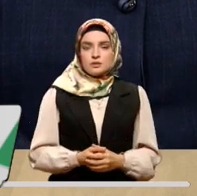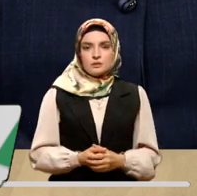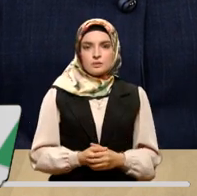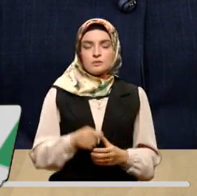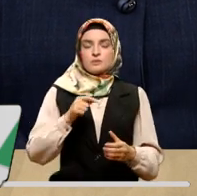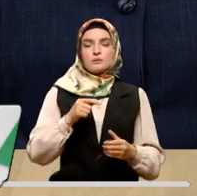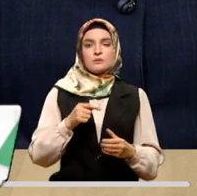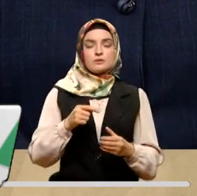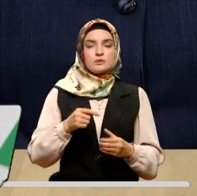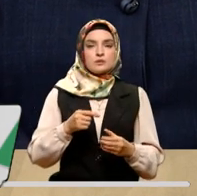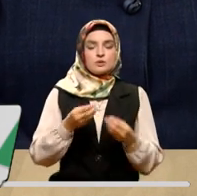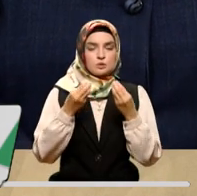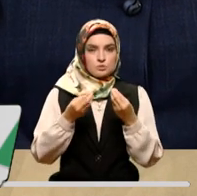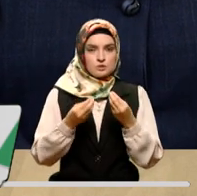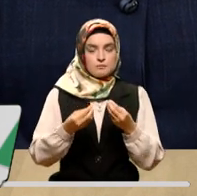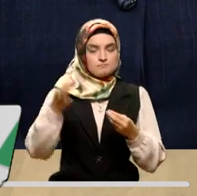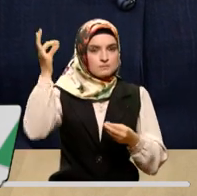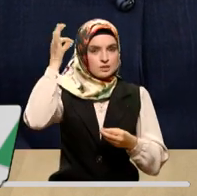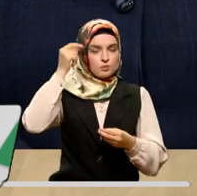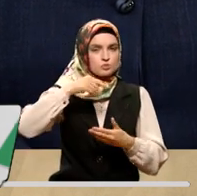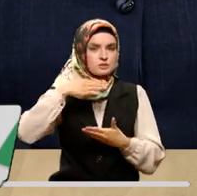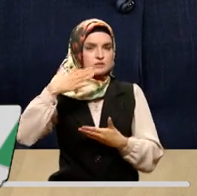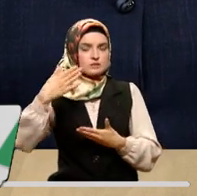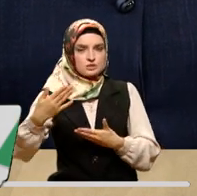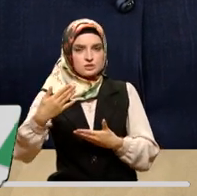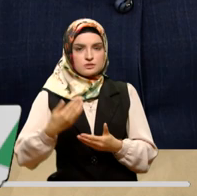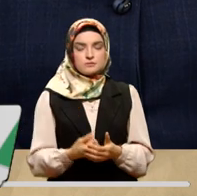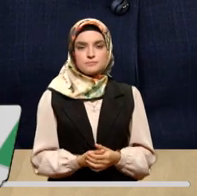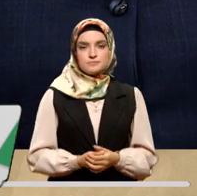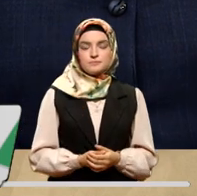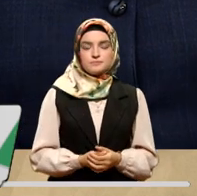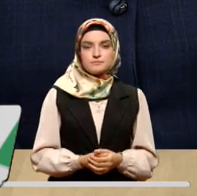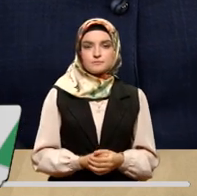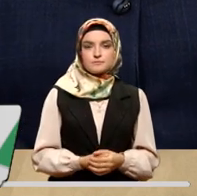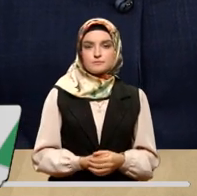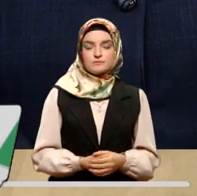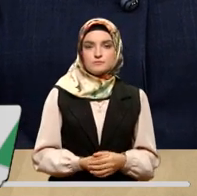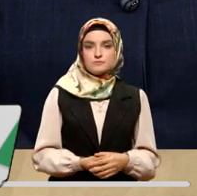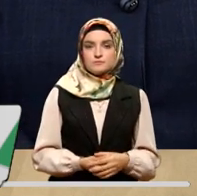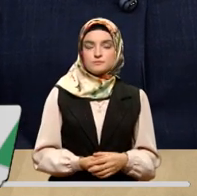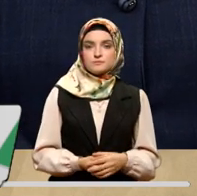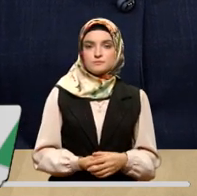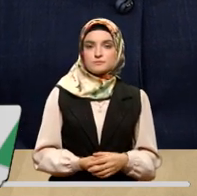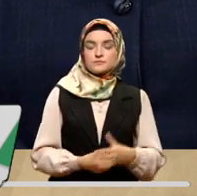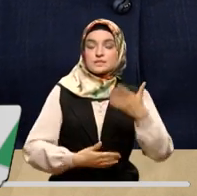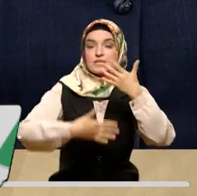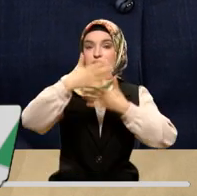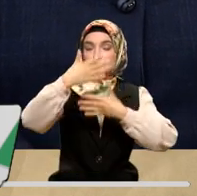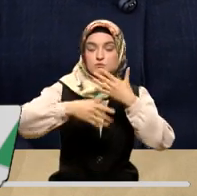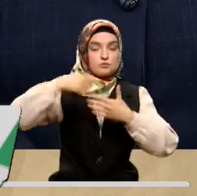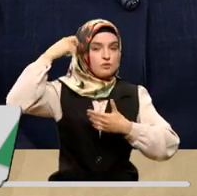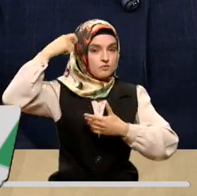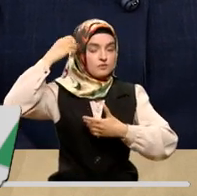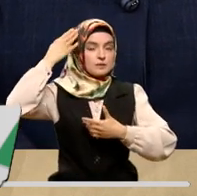daha öz bilgilerle, ama bunun haricinde efendim bir televizyon, film seyretme, film analizi